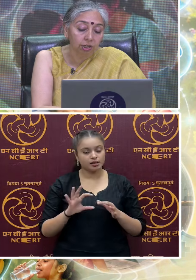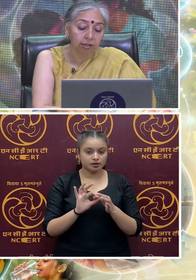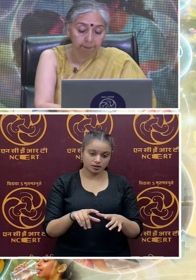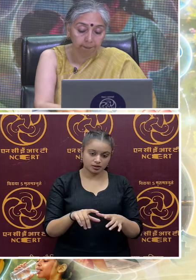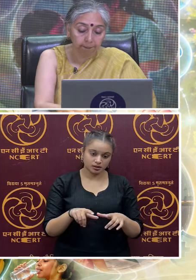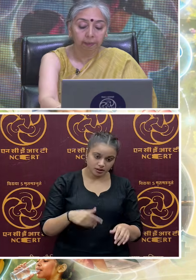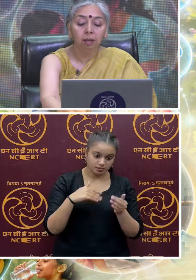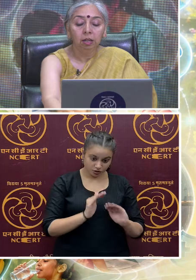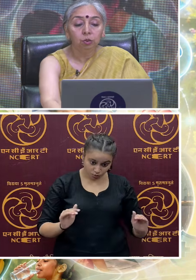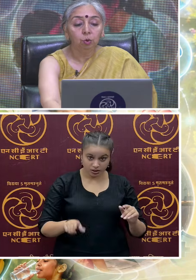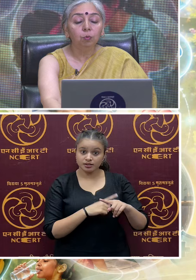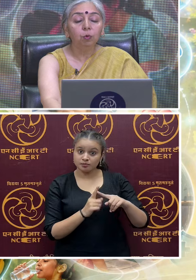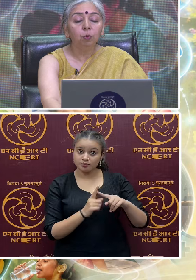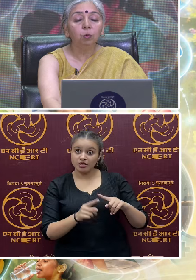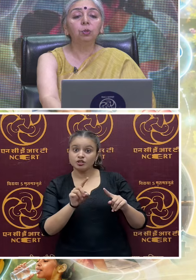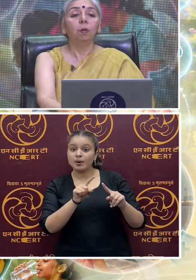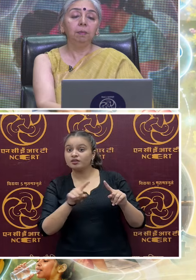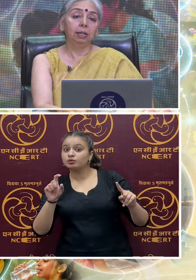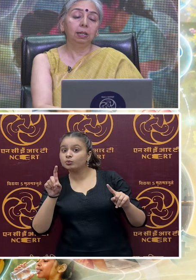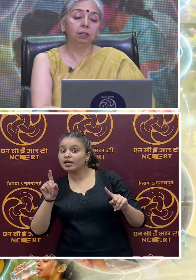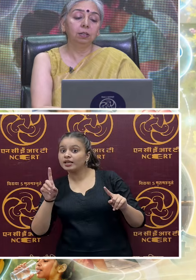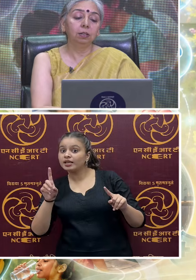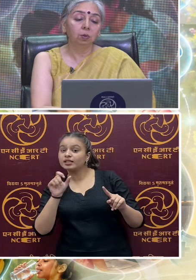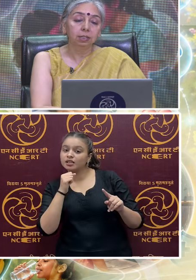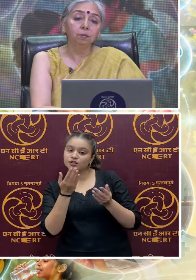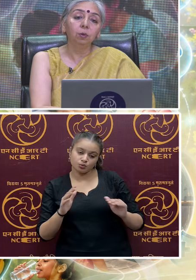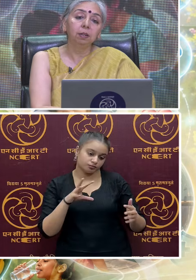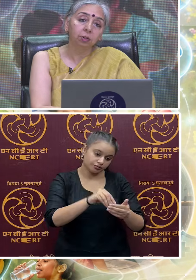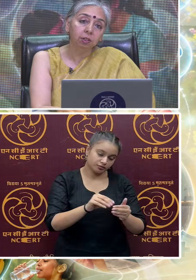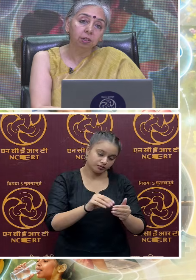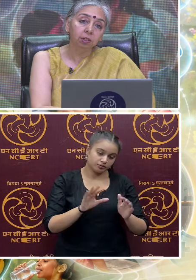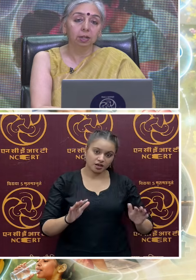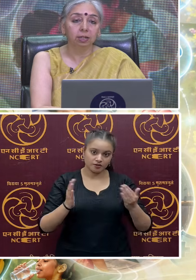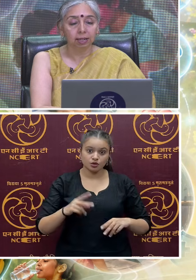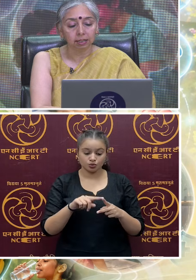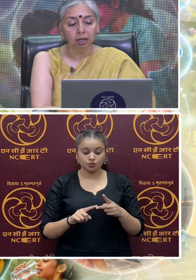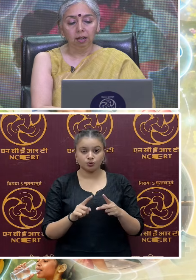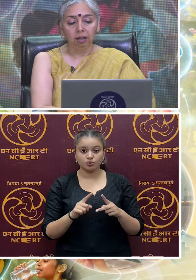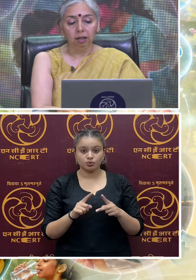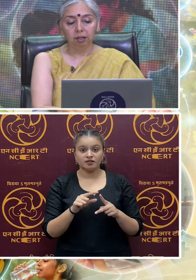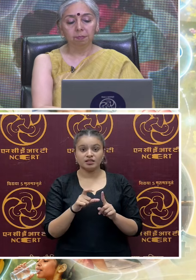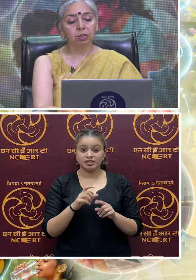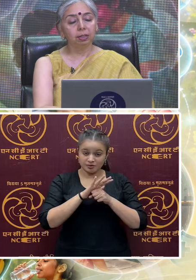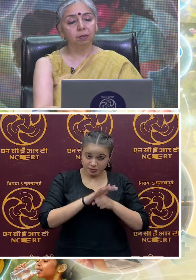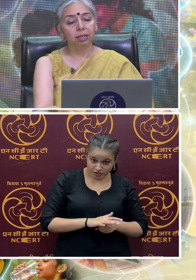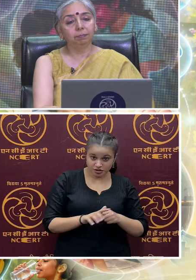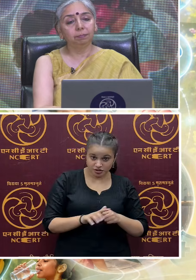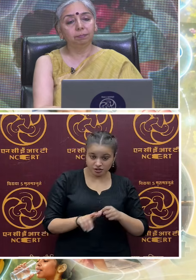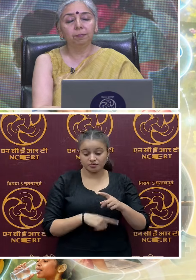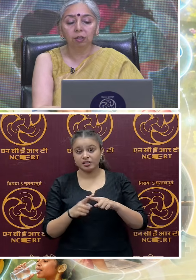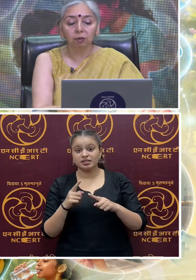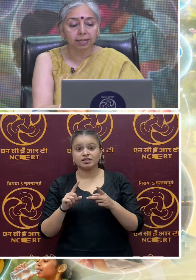भी शामिल हैं। जो 2 मोस्ट कॉमन मेंटल हेल्थ डिसऑर्डर्स हैं वो है डिप्रेशन और एंग्जाइटी। डिप्रेशन मतलब